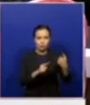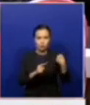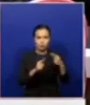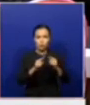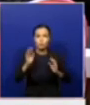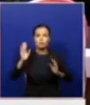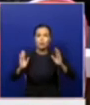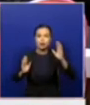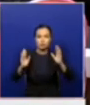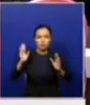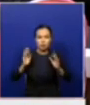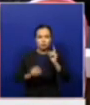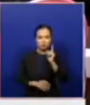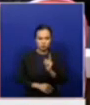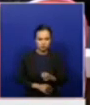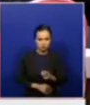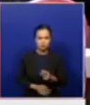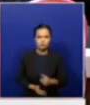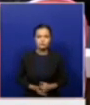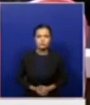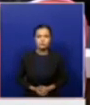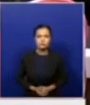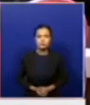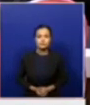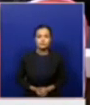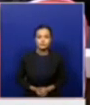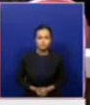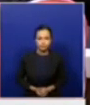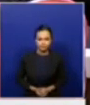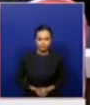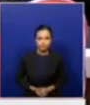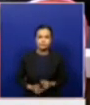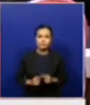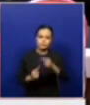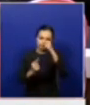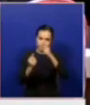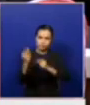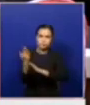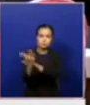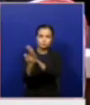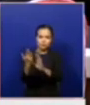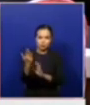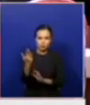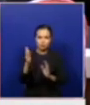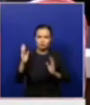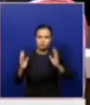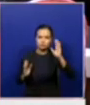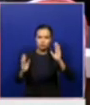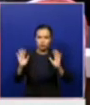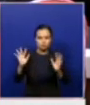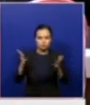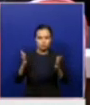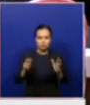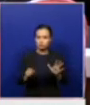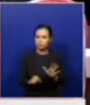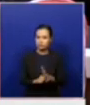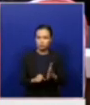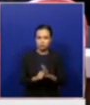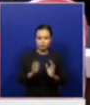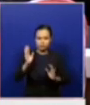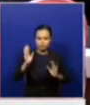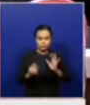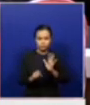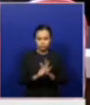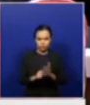ไตยที่แท้จริงถ้าบ้านเมืองไม่เป็นประชาธิปไตยที่สมบูรณ์บ้านเมื